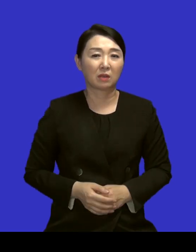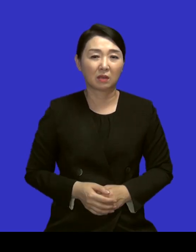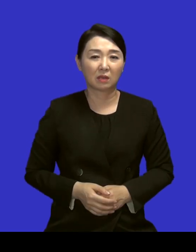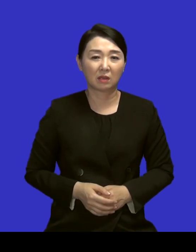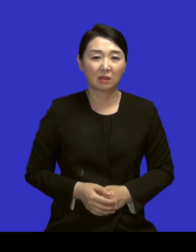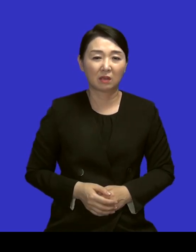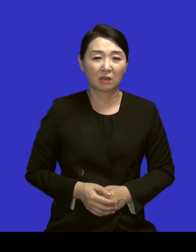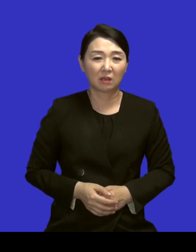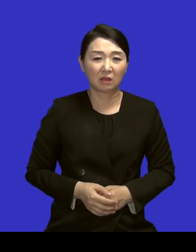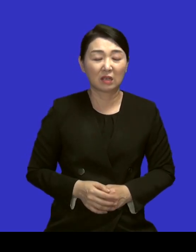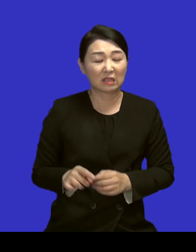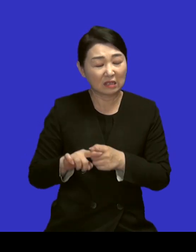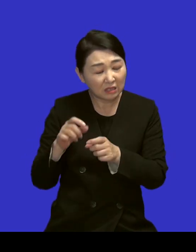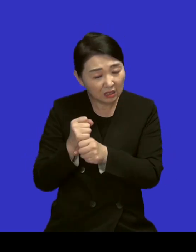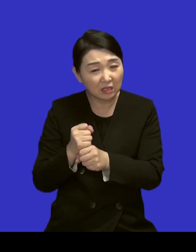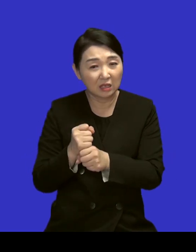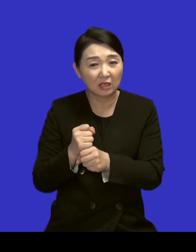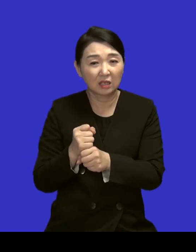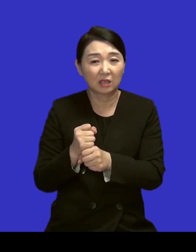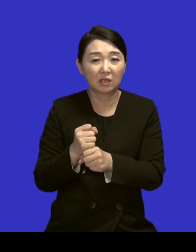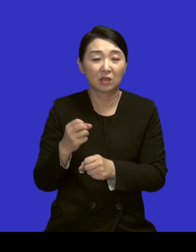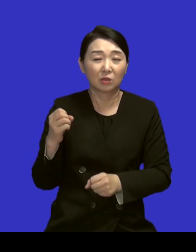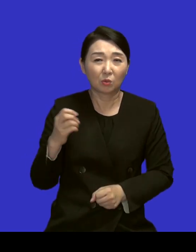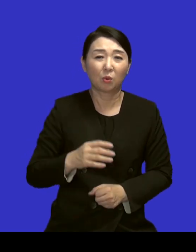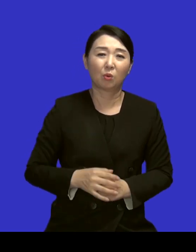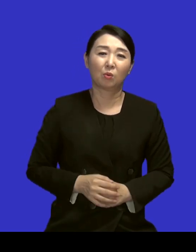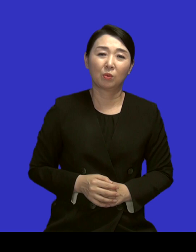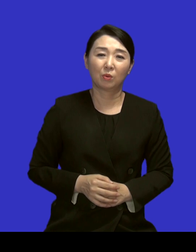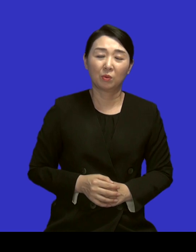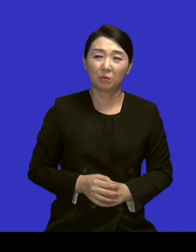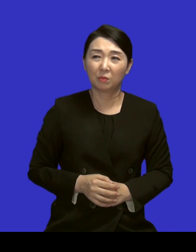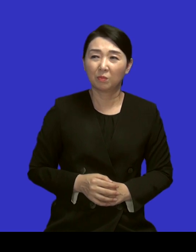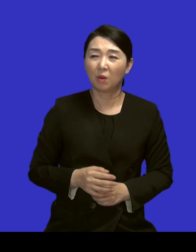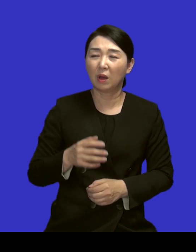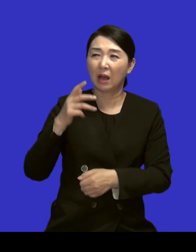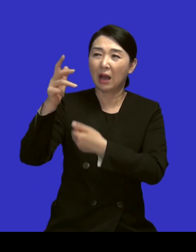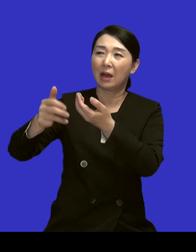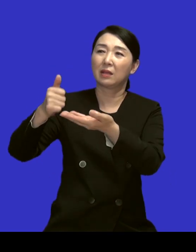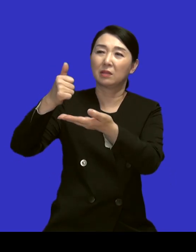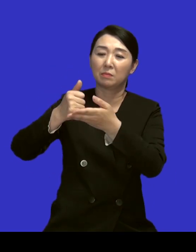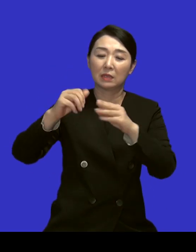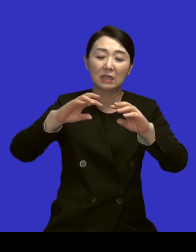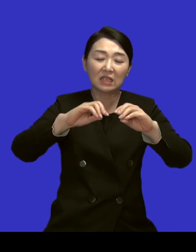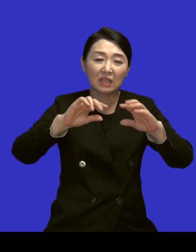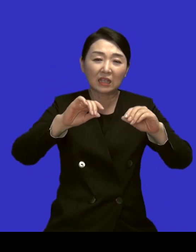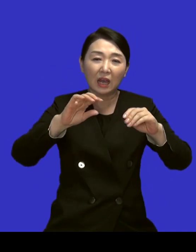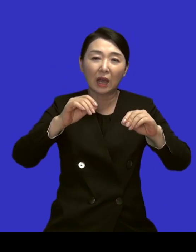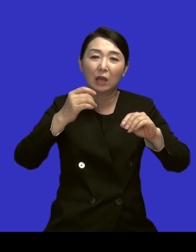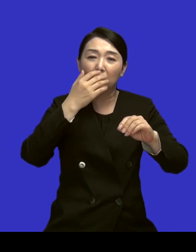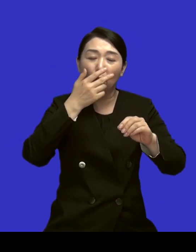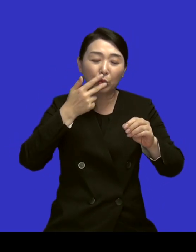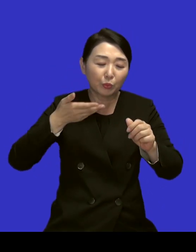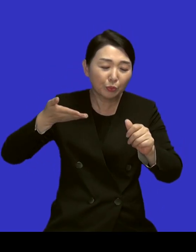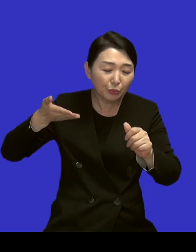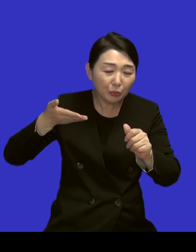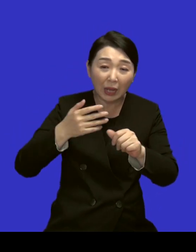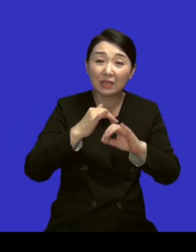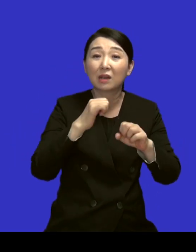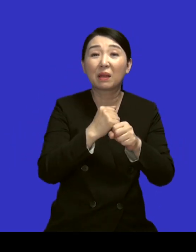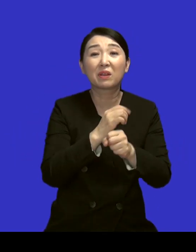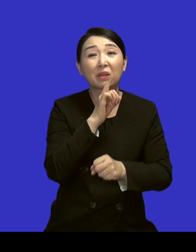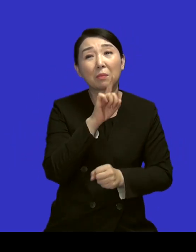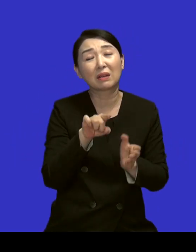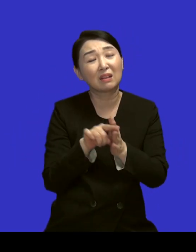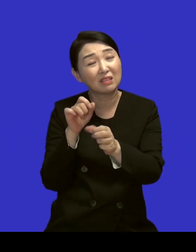흙에다가 공기를 집어넣어서 인간을 만들었다라고 하는 허무맹랑한 미신이나 의지하면서 공부할